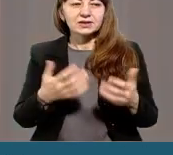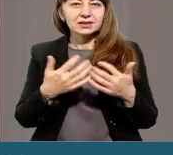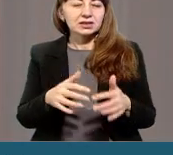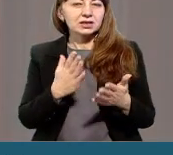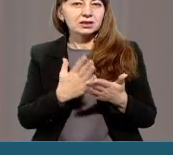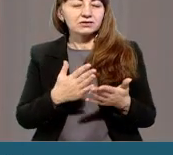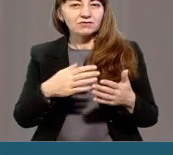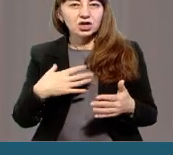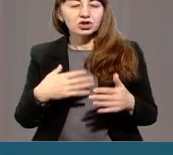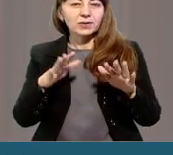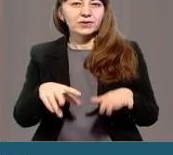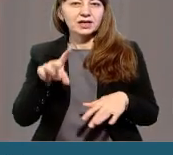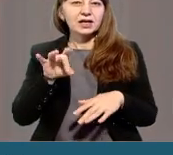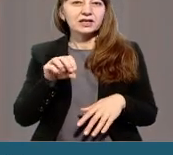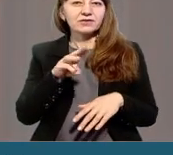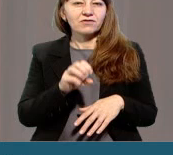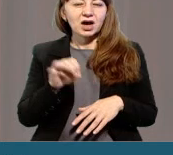ерекше.